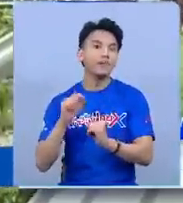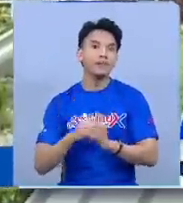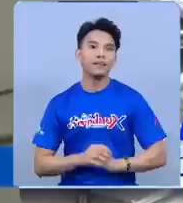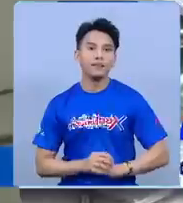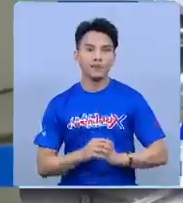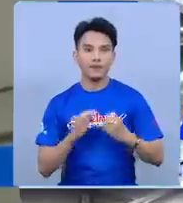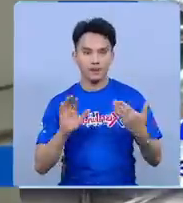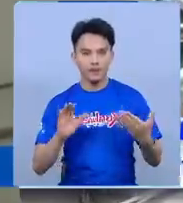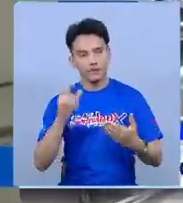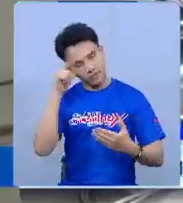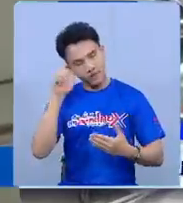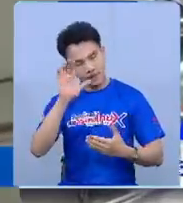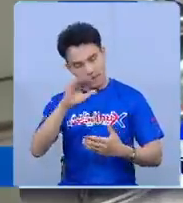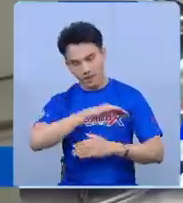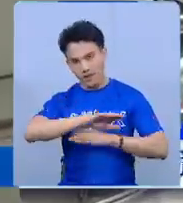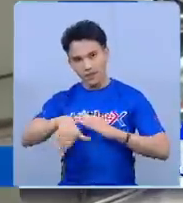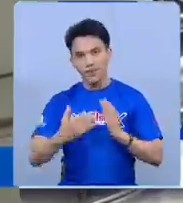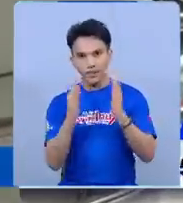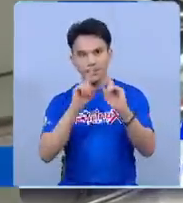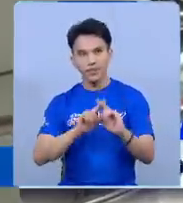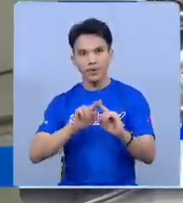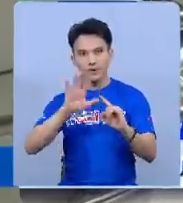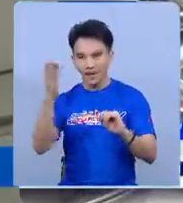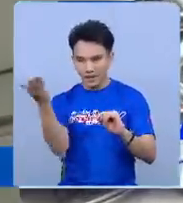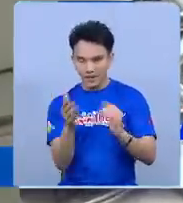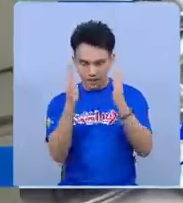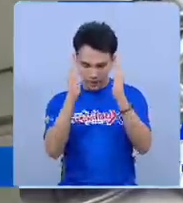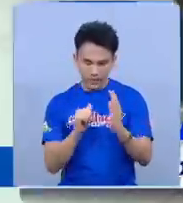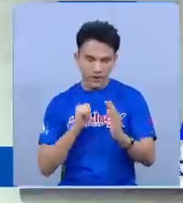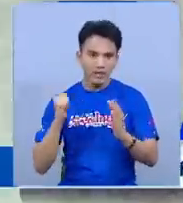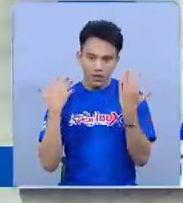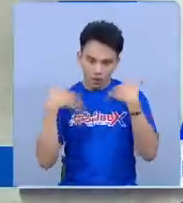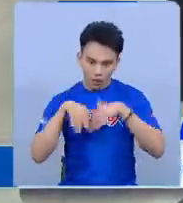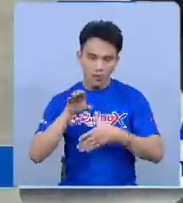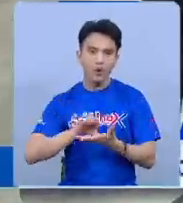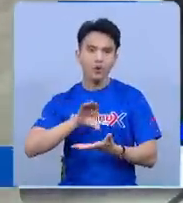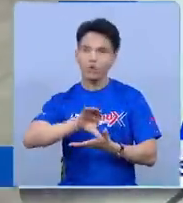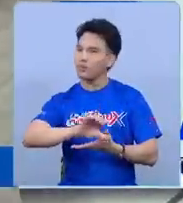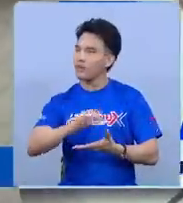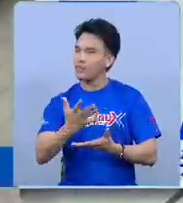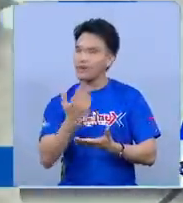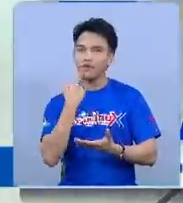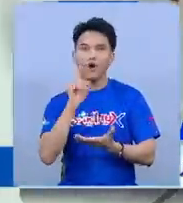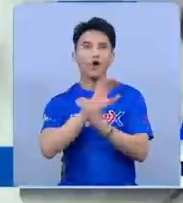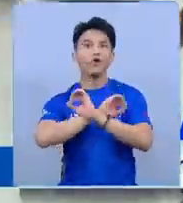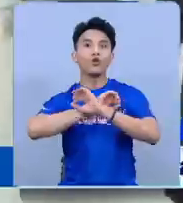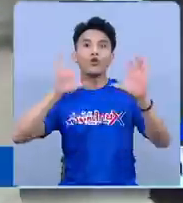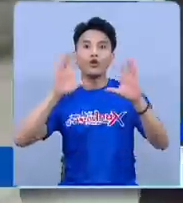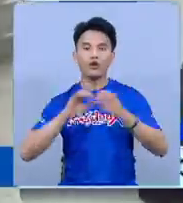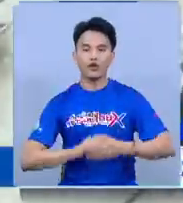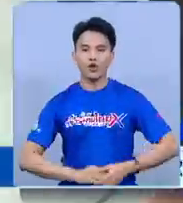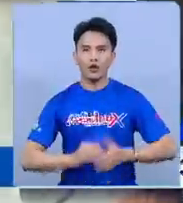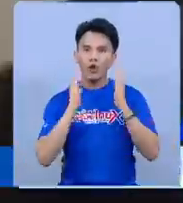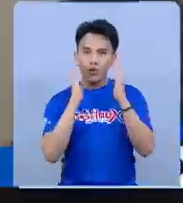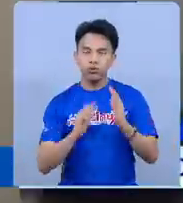ดาของแม่มณีนะคะจำเลยที่5ไม่ปรากฏว่าชักชวนผู้เสียหายให้ร่วมลงทุนจึงพิพากษายกฟ้องเช่นเดียวกันกับจำเลยที่เห